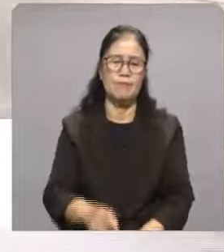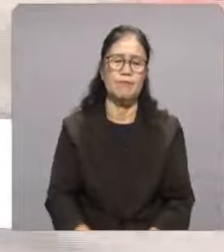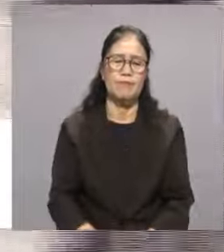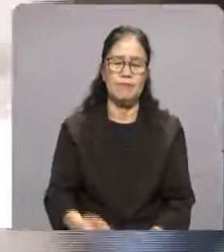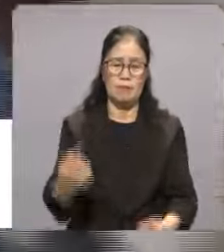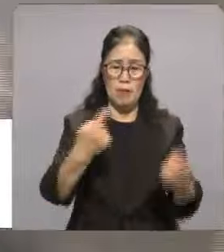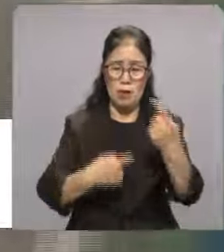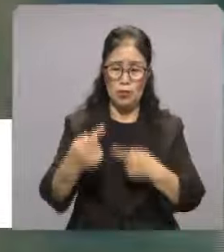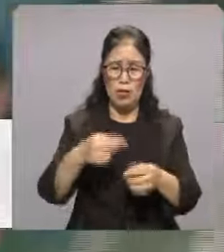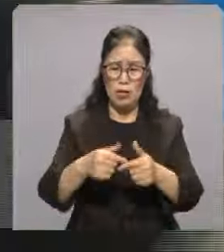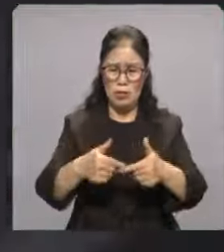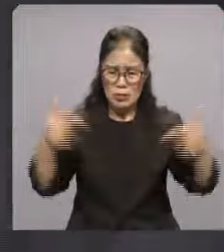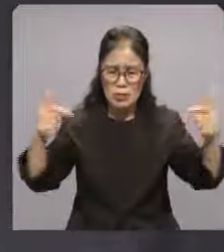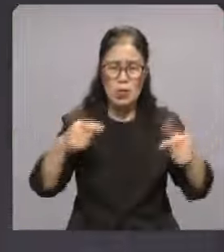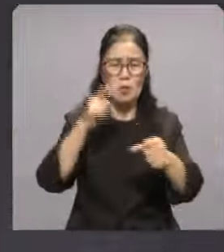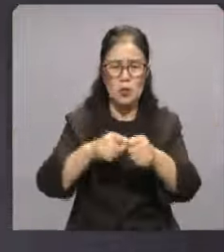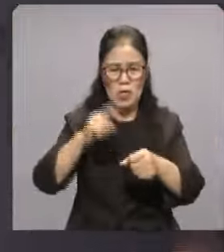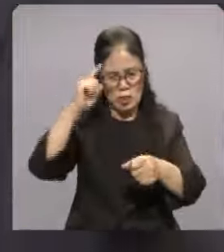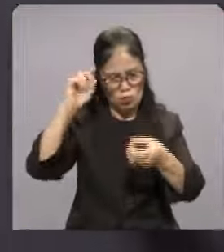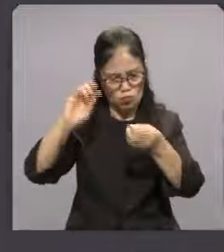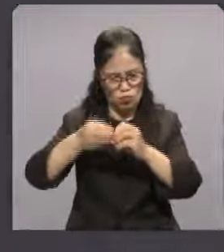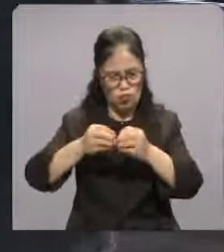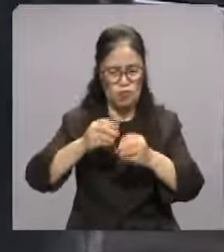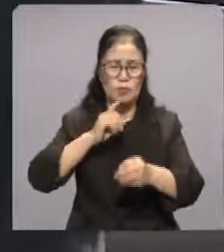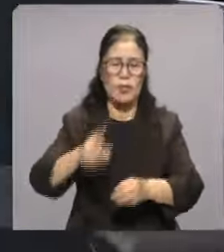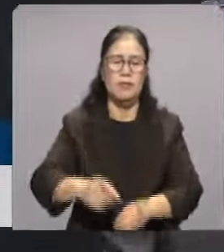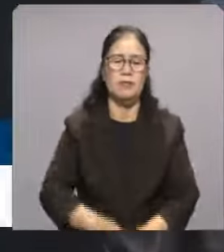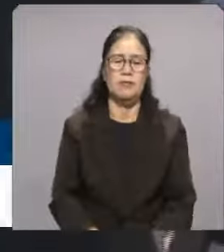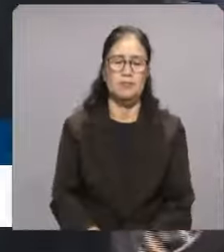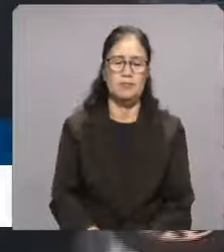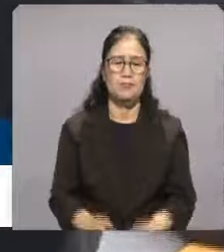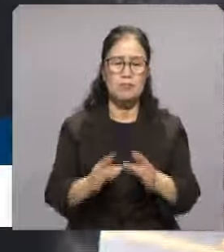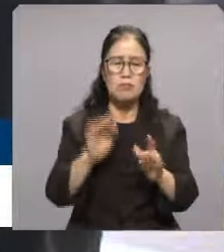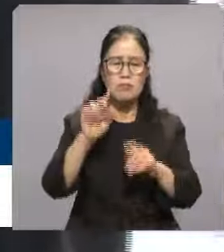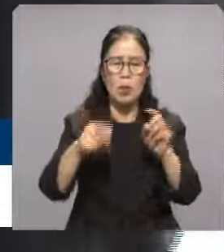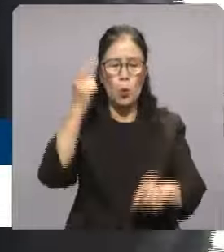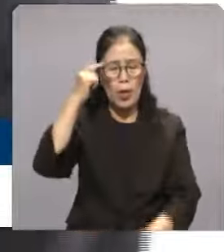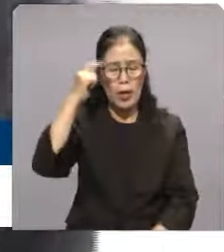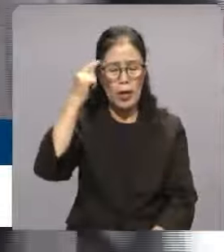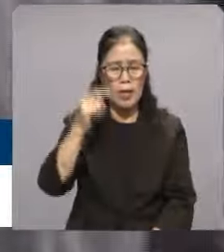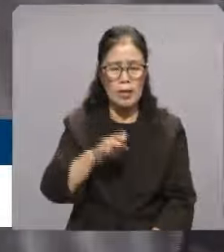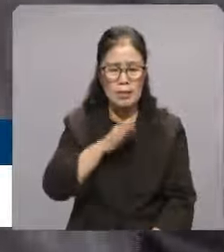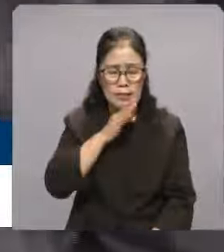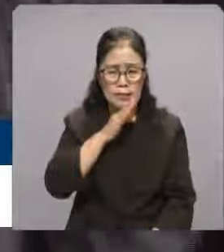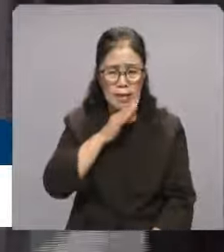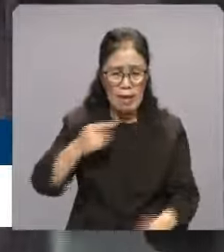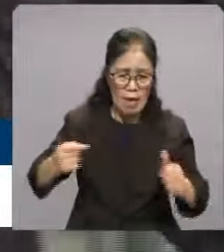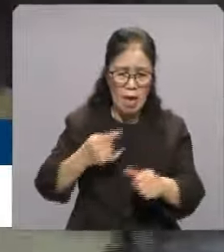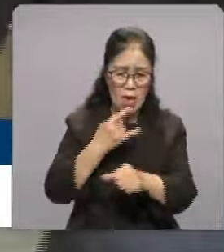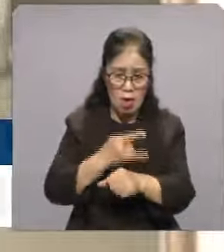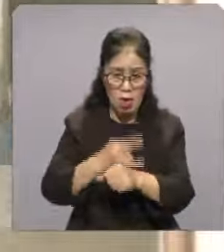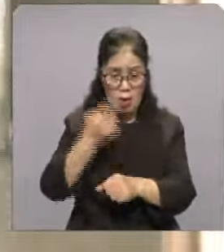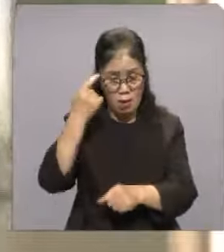방문자를 늘리려는 목적의 자작극이었다는 겁니다. 게시글 왜 올리셨어요? 실제 범행하려고 하신 거예요?